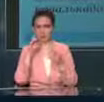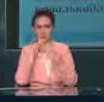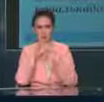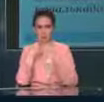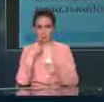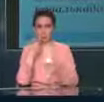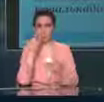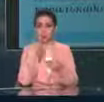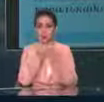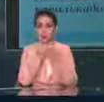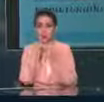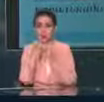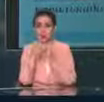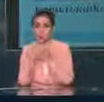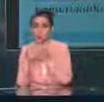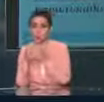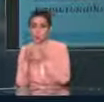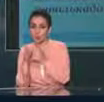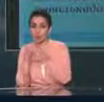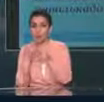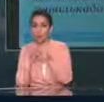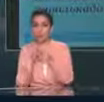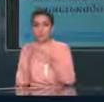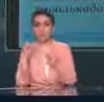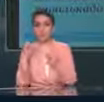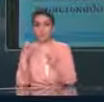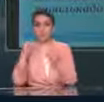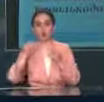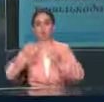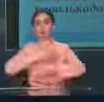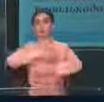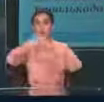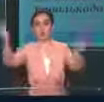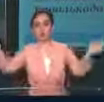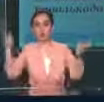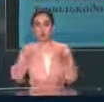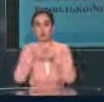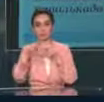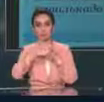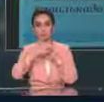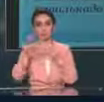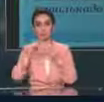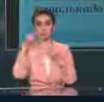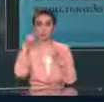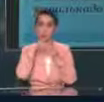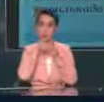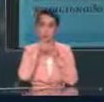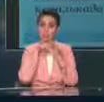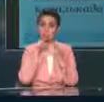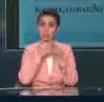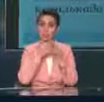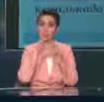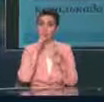открытой имеется ввиду чуть-чуть открыты настежь имеется ввиду хорошо распахнутая дверь то есть здесь